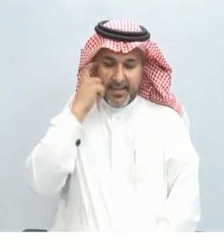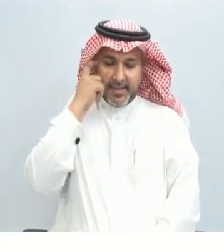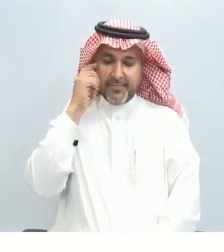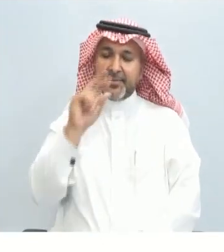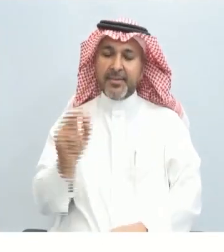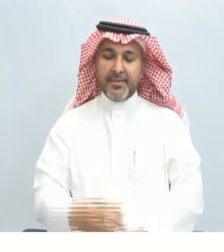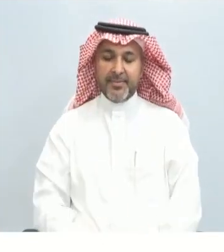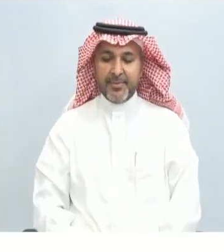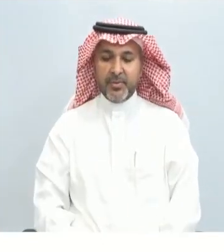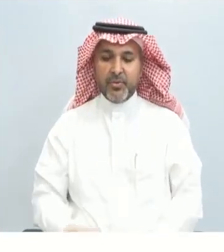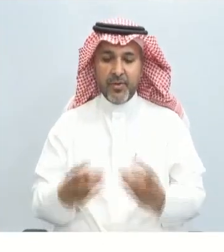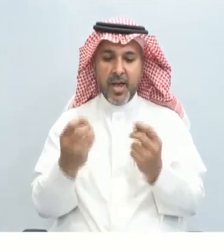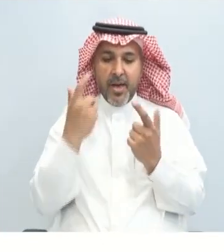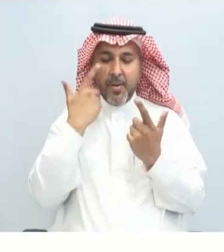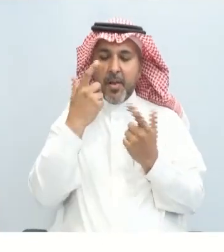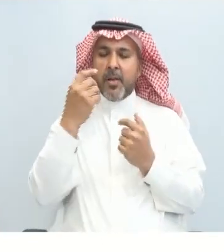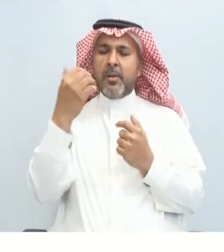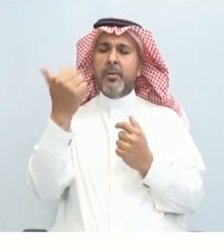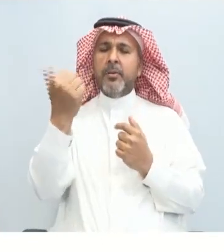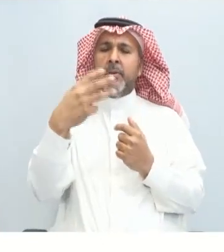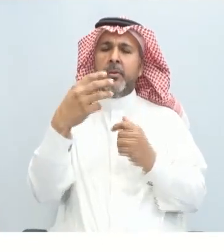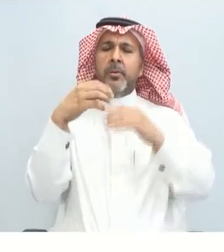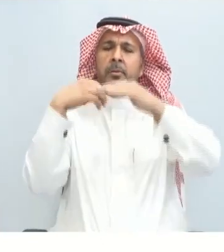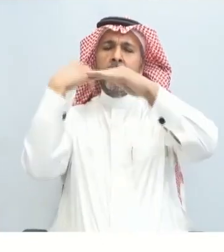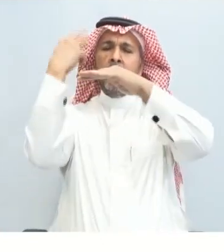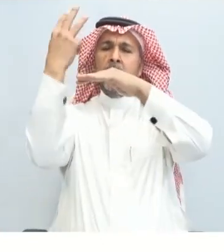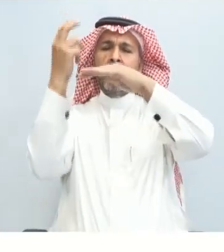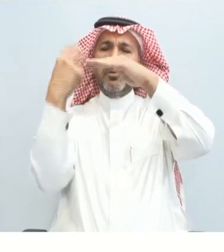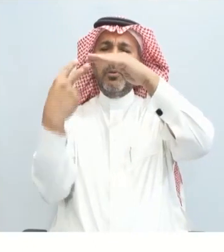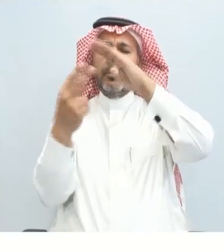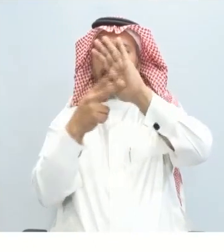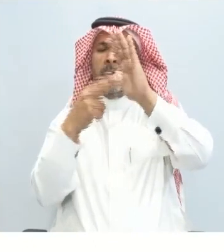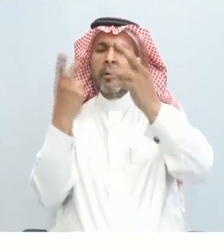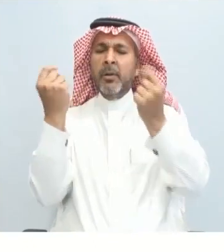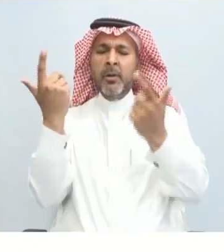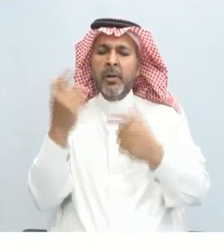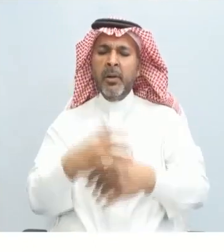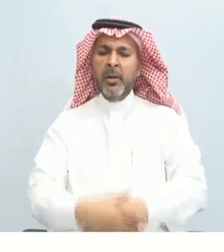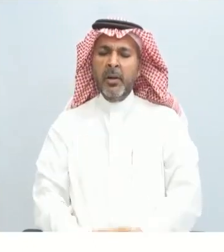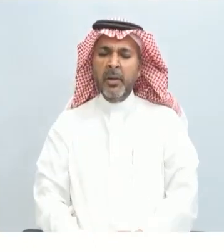وبالتالي بحسب انا 36 اس 3 على 2 ممكن اقول ان هذه